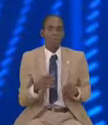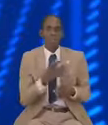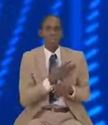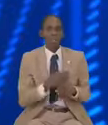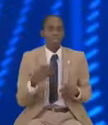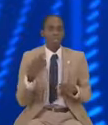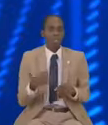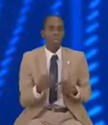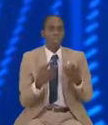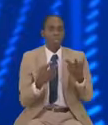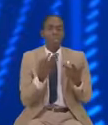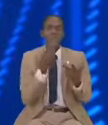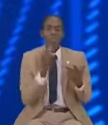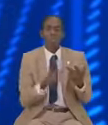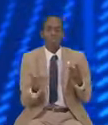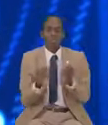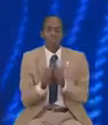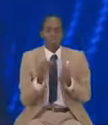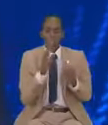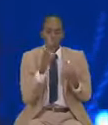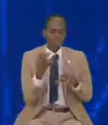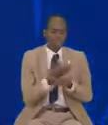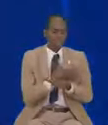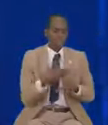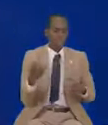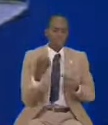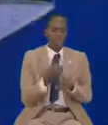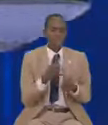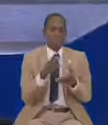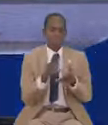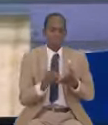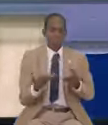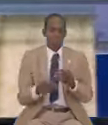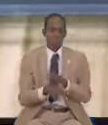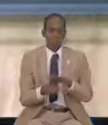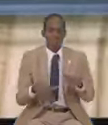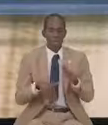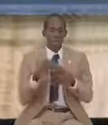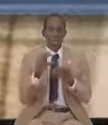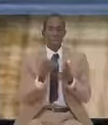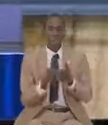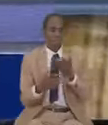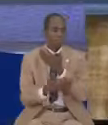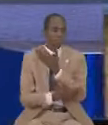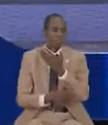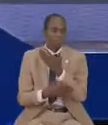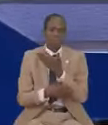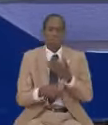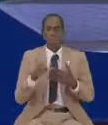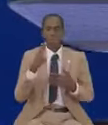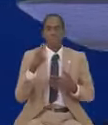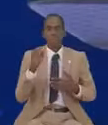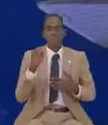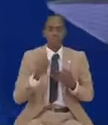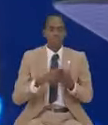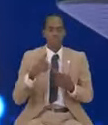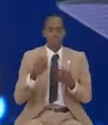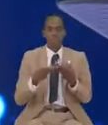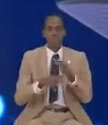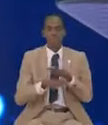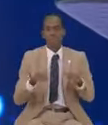drague mais ça qui avait négo sans la déportation sans qu'il soit ôté de leur pays à Babylone oui on aurait pas su